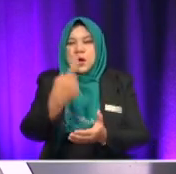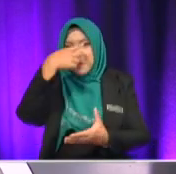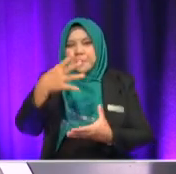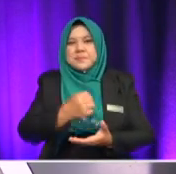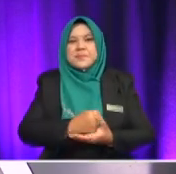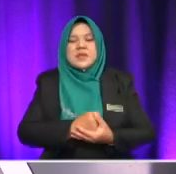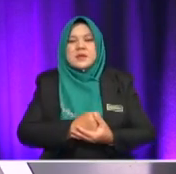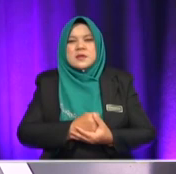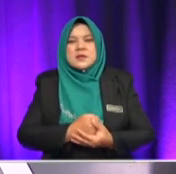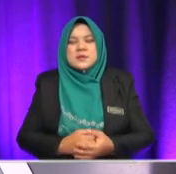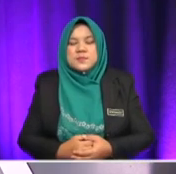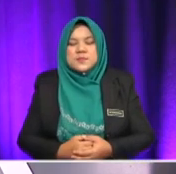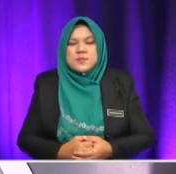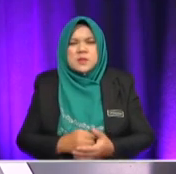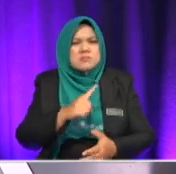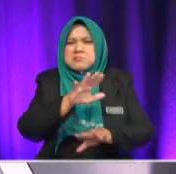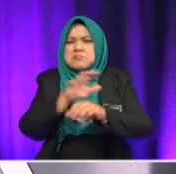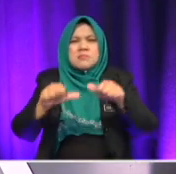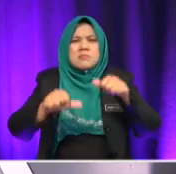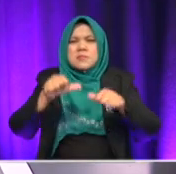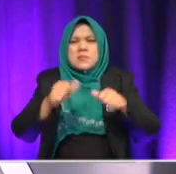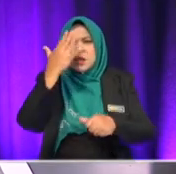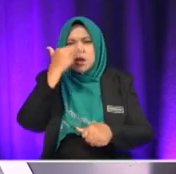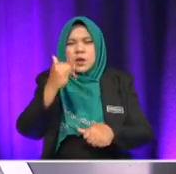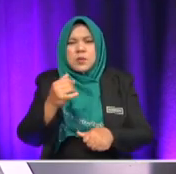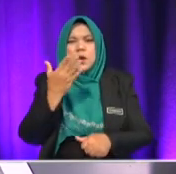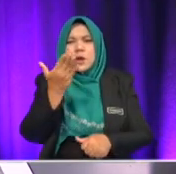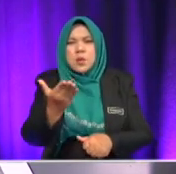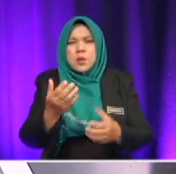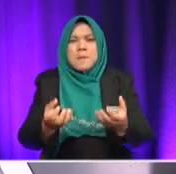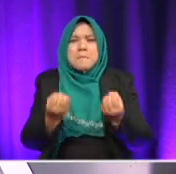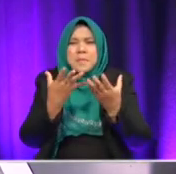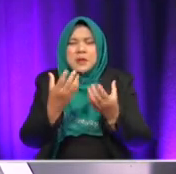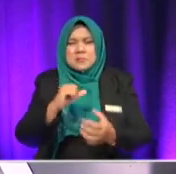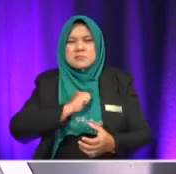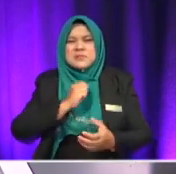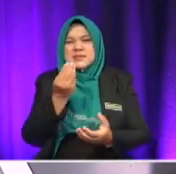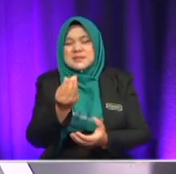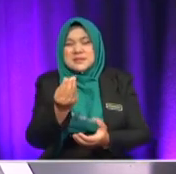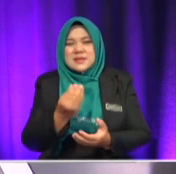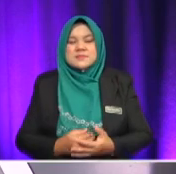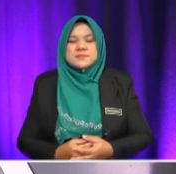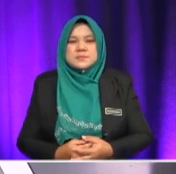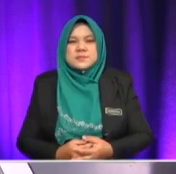aku kenapa engkau punya banyak Aku punya sedikit